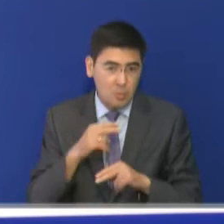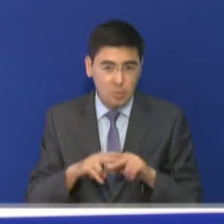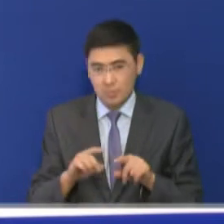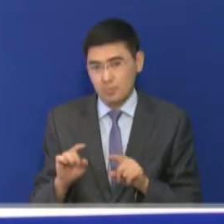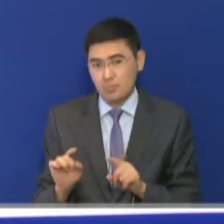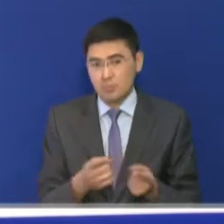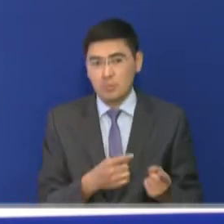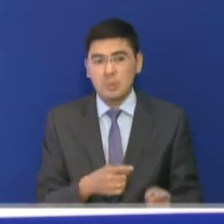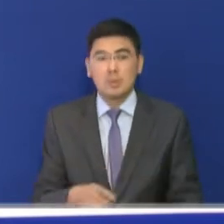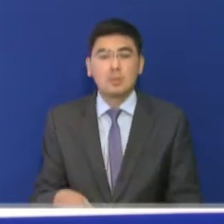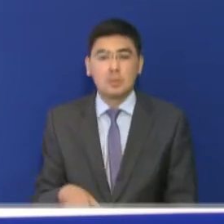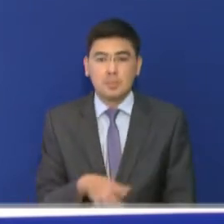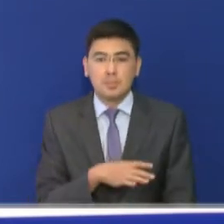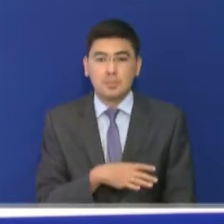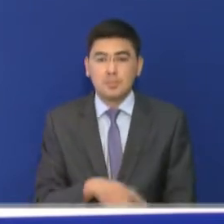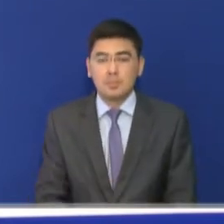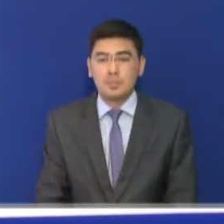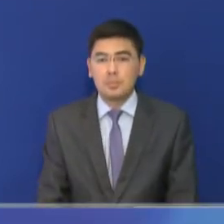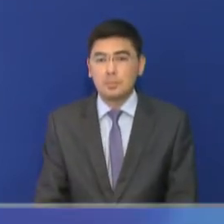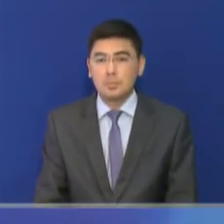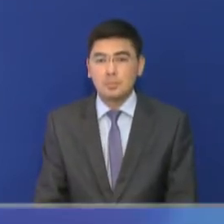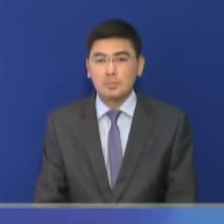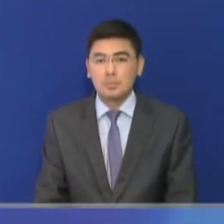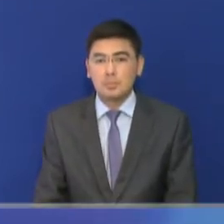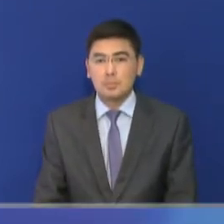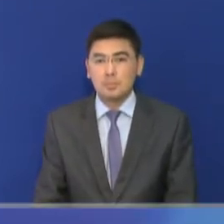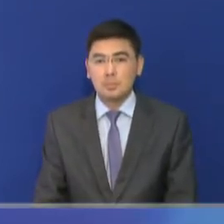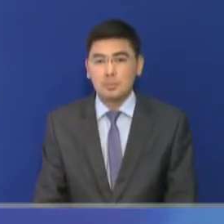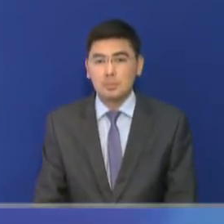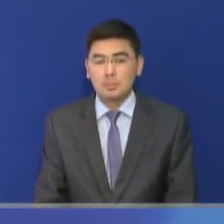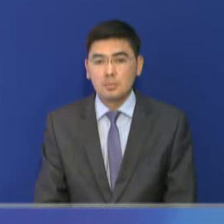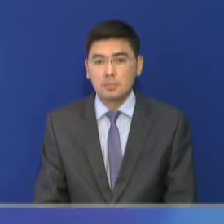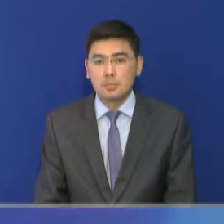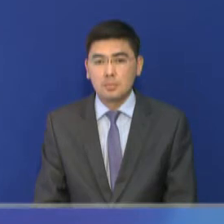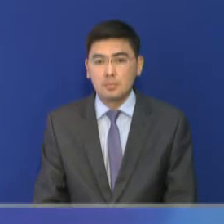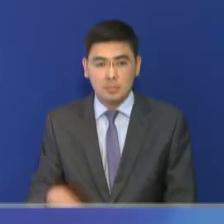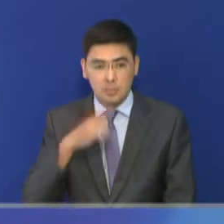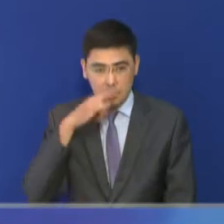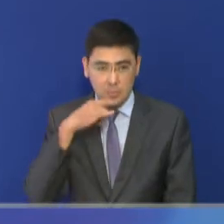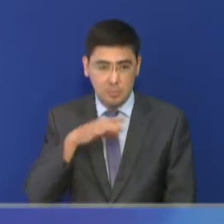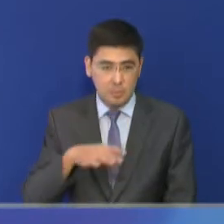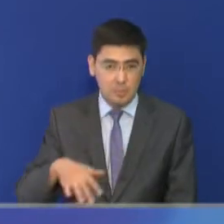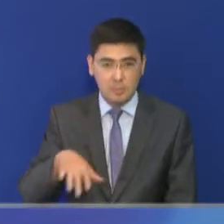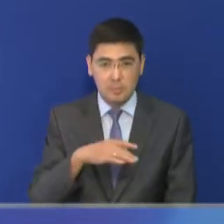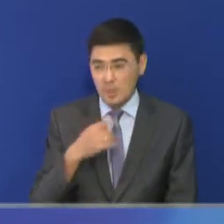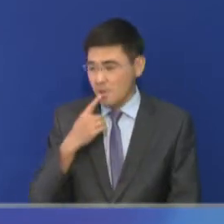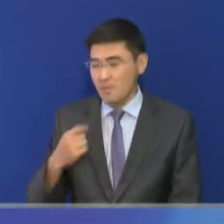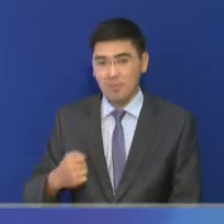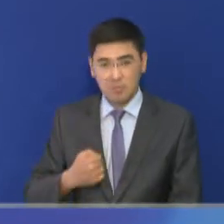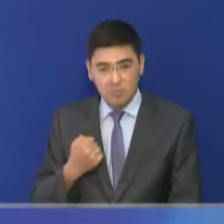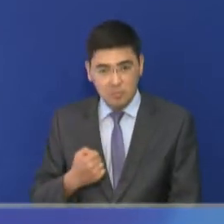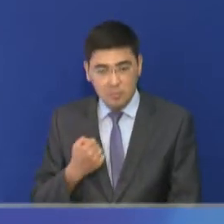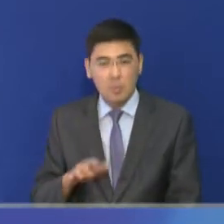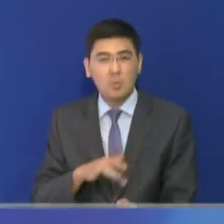департаменттің баспасөз хатшысы Әйгерім Нұрғасина. Қазақстан қарулы күштерінің әскери қызметкерлері